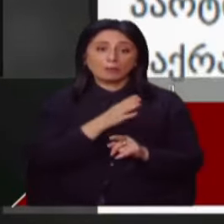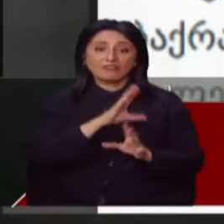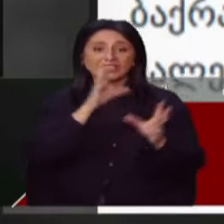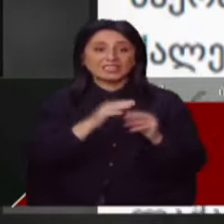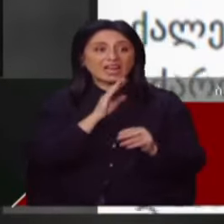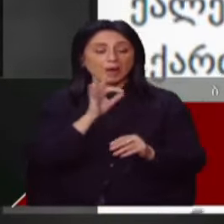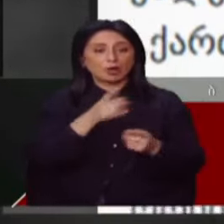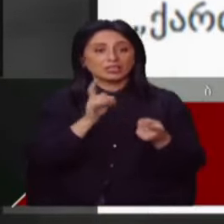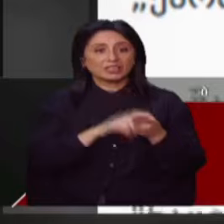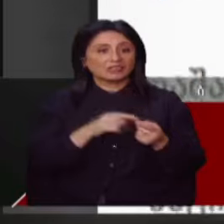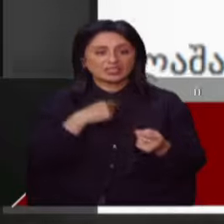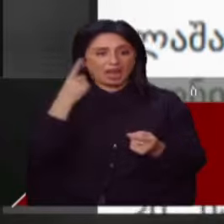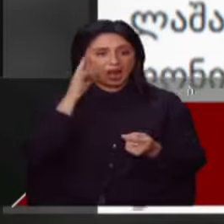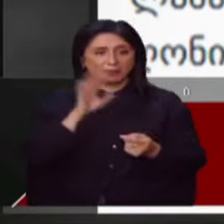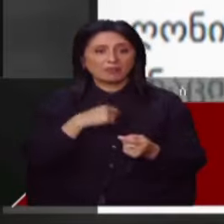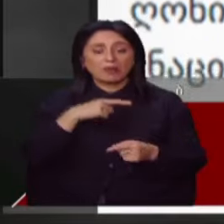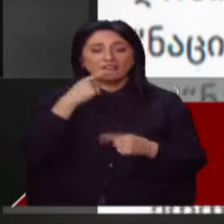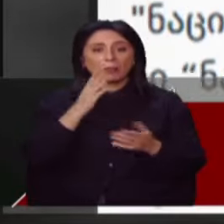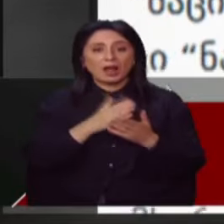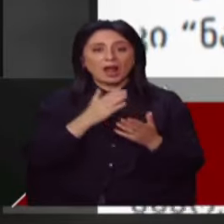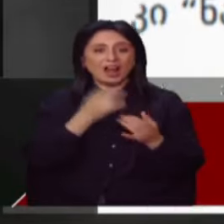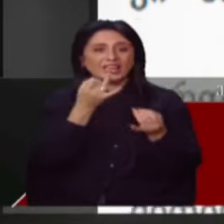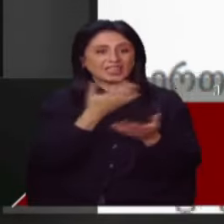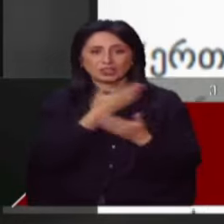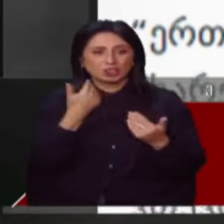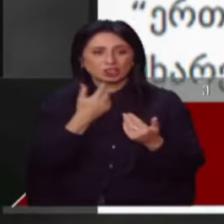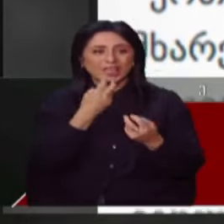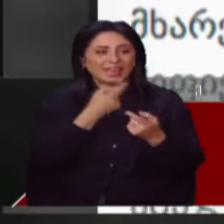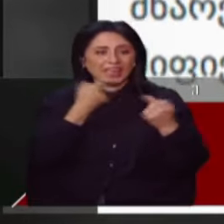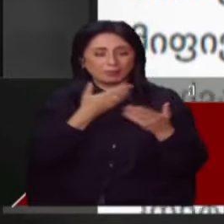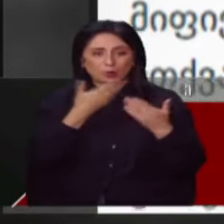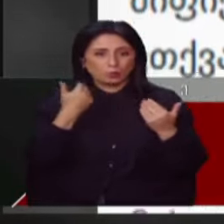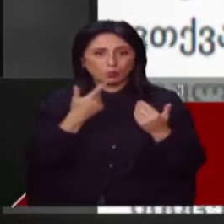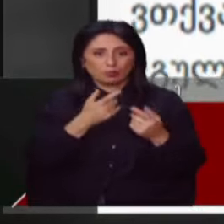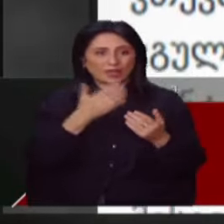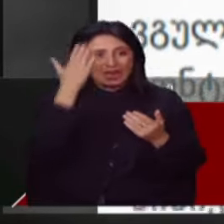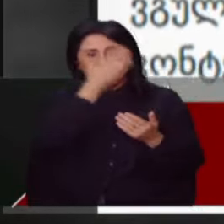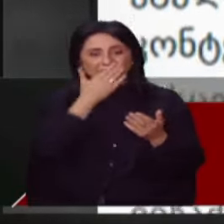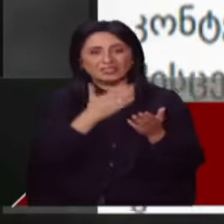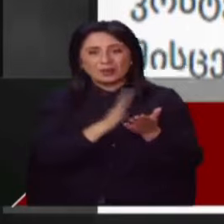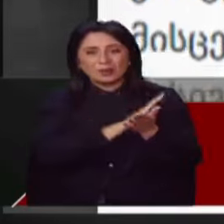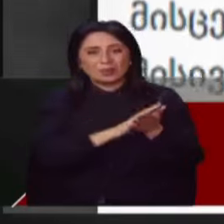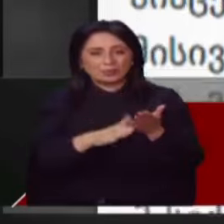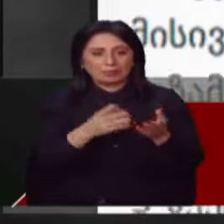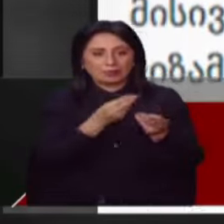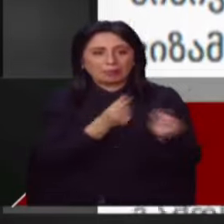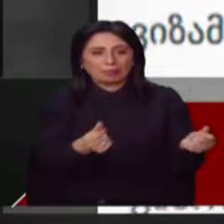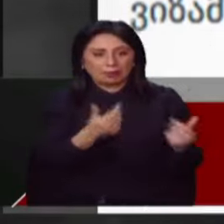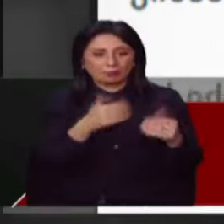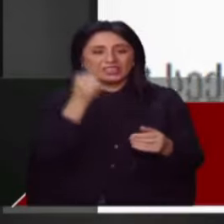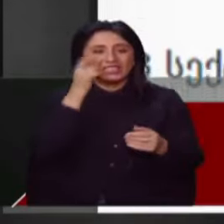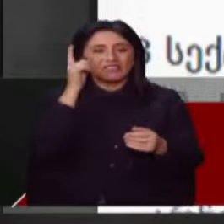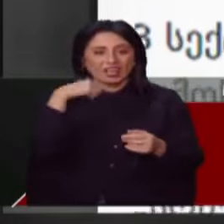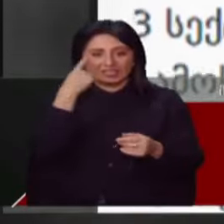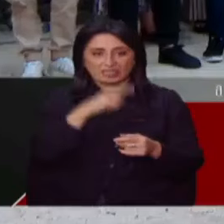საერთოდ ქალებთან დაკავშირებით არც მიფიქრია, ვიგულისხმე რომ არის უინტერესო, უღიმღამო, შეგვიძლია ვთქვათ გაცვეთილი სახეები ქართული ოცნების. აი ამას